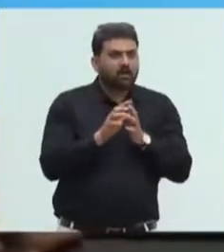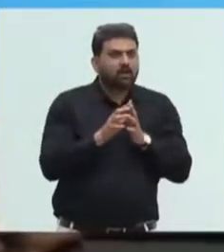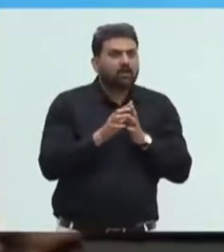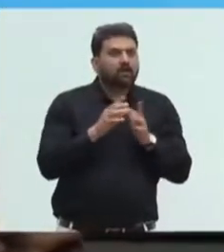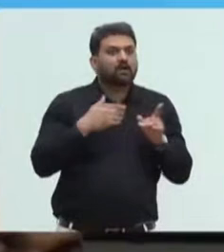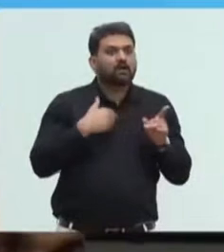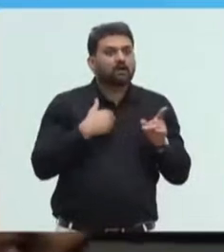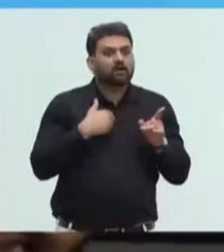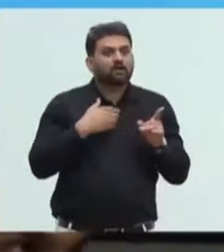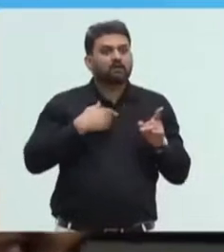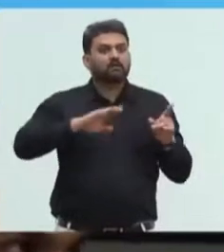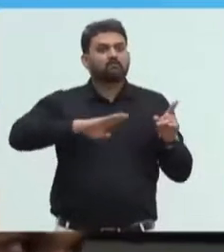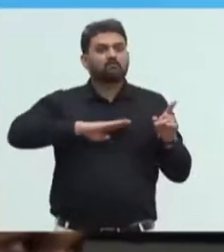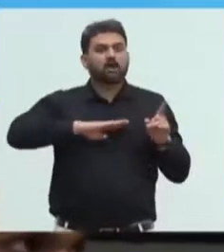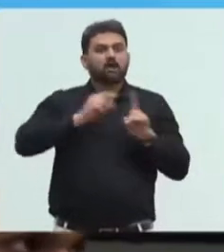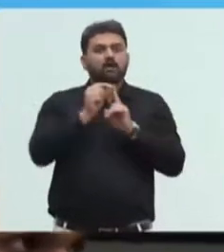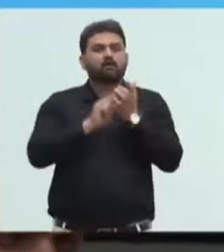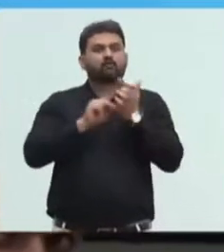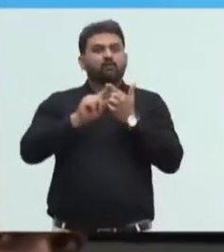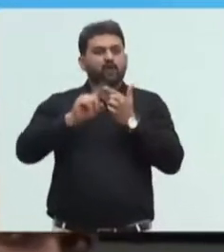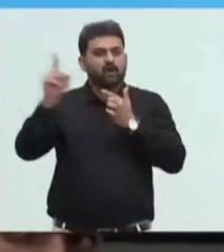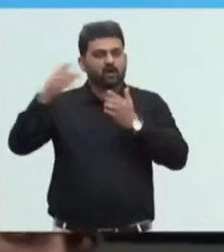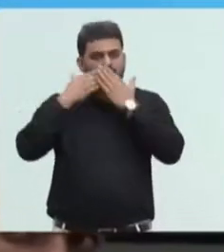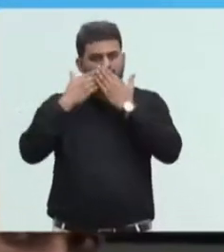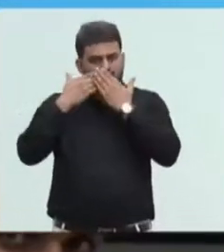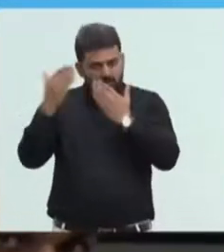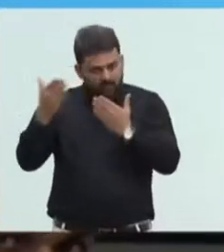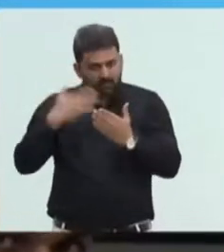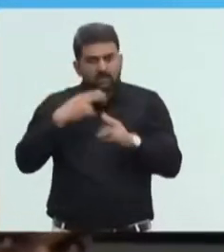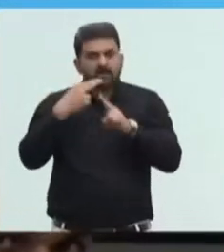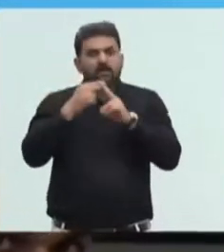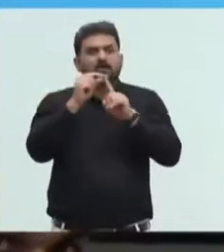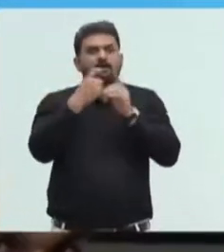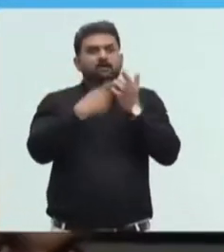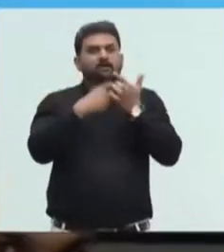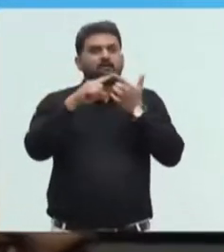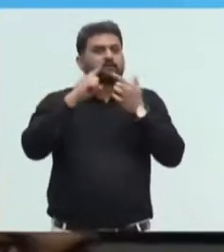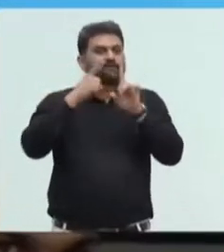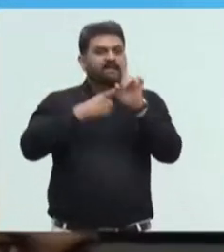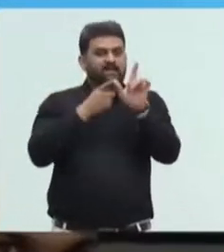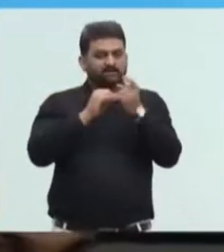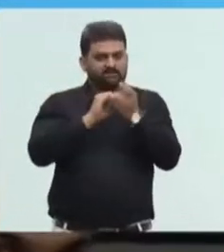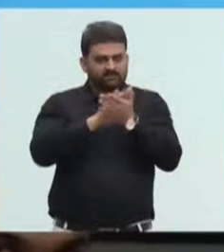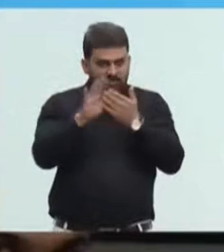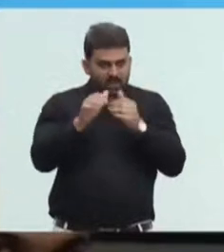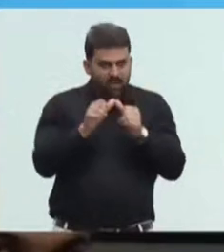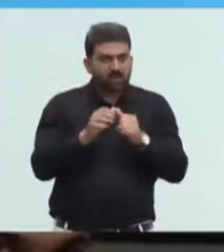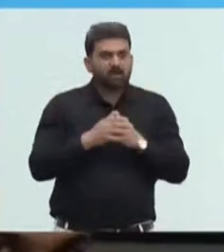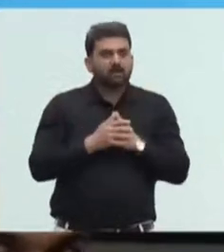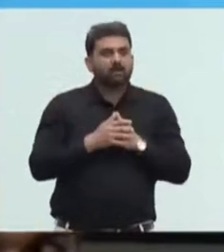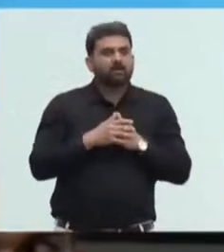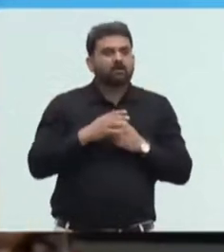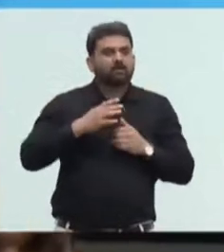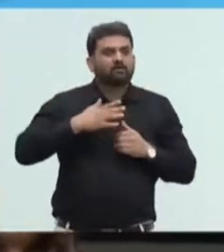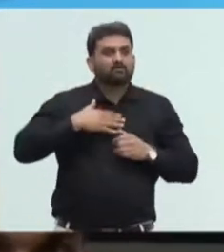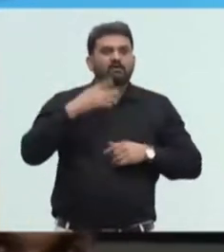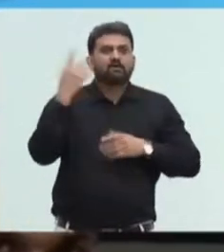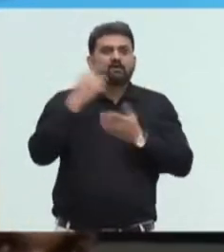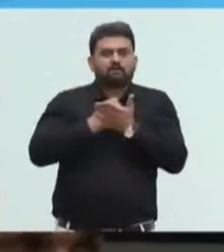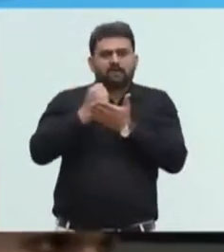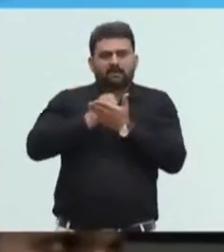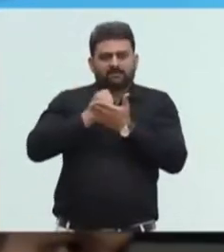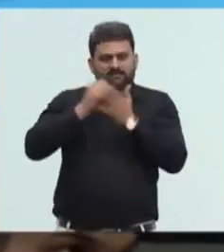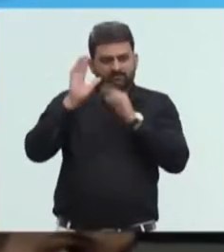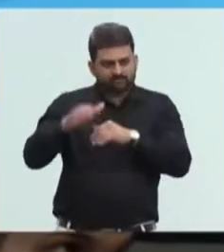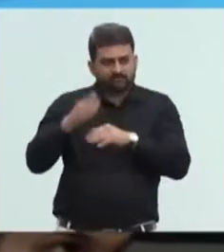एक्चुअली मैं महाराष्ट्र पुणे में पार्टी करती हूँ। मेरा नाम प्रियेशा शरदराव देशमुख है। वो मैं 8 साल में पार्टी कर रही हूँ शूटिंग